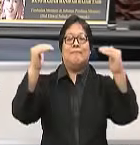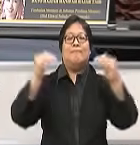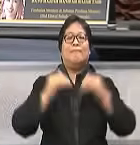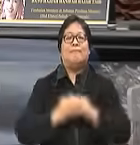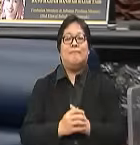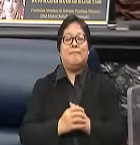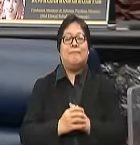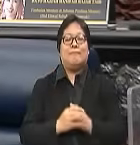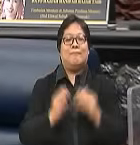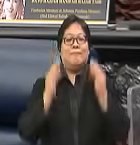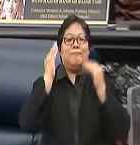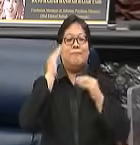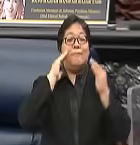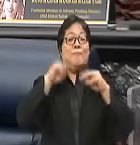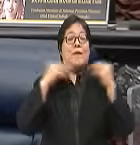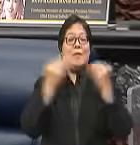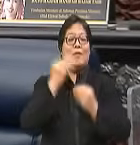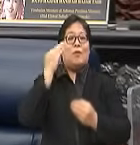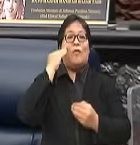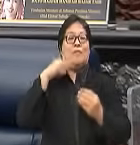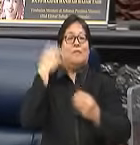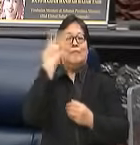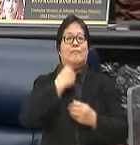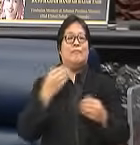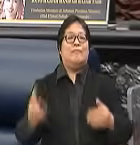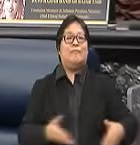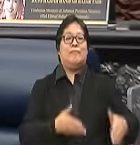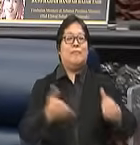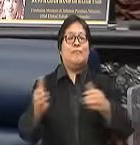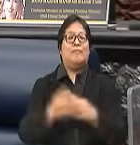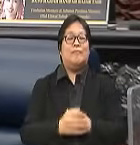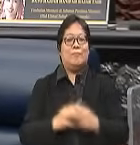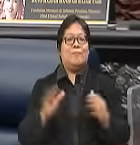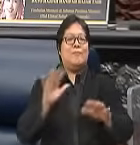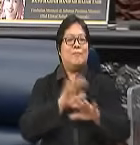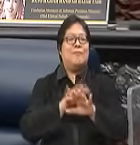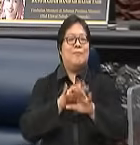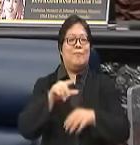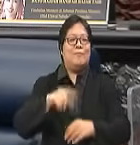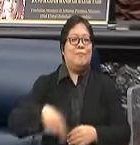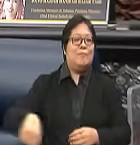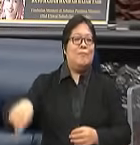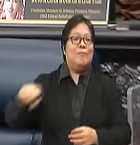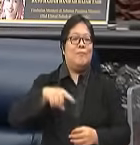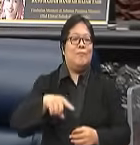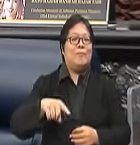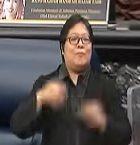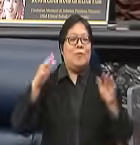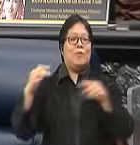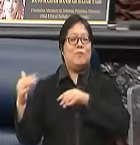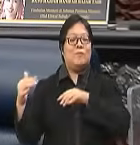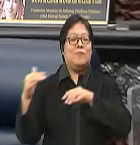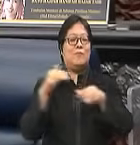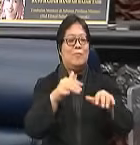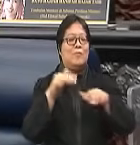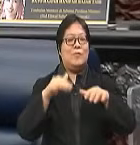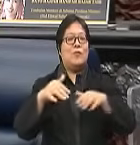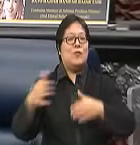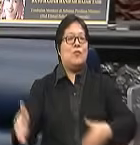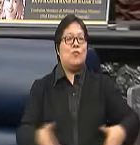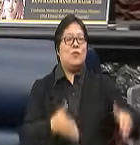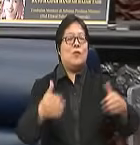detak masyarakat terhadap keindahan Sungai meramaikan the pengunjung tepian sungai